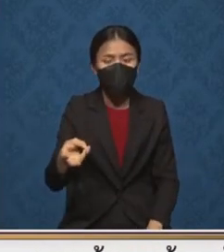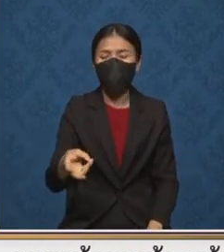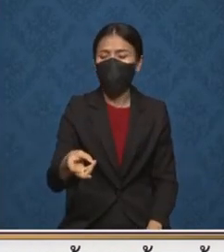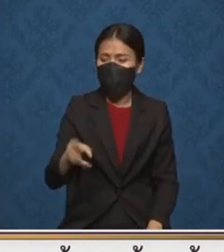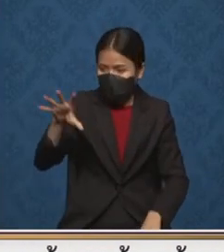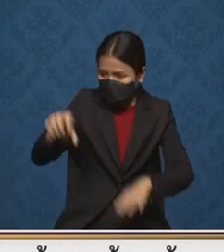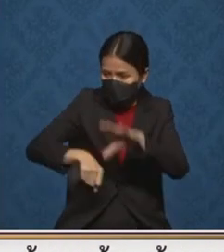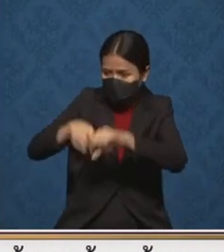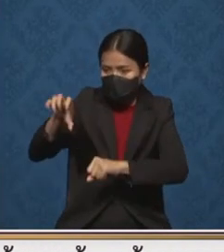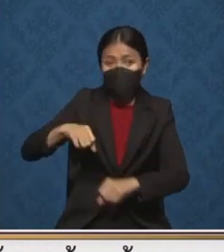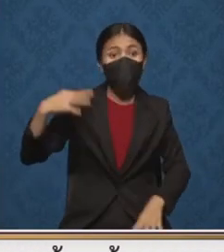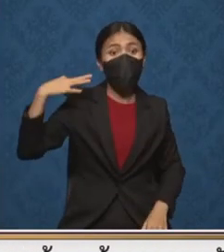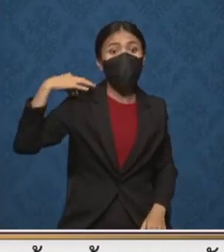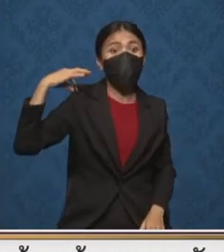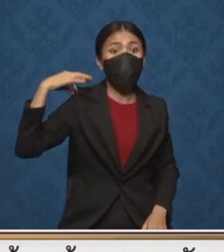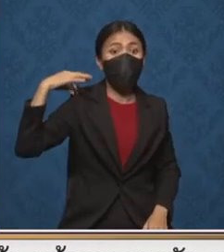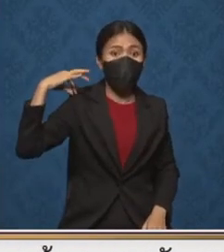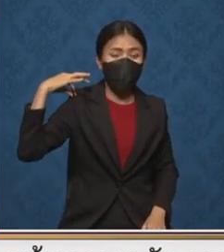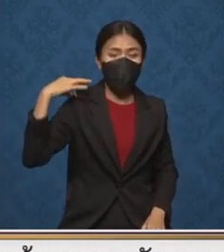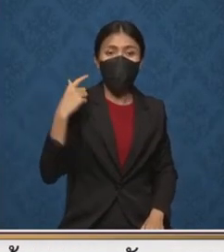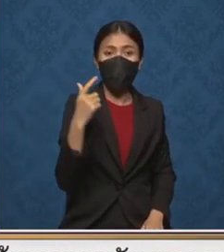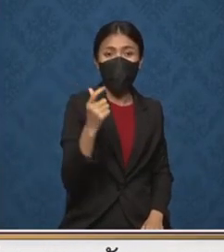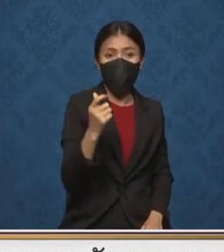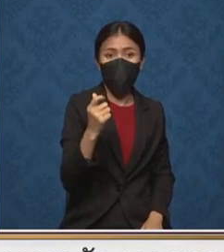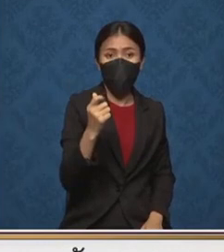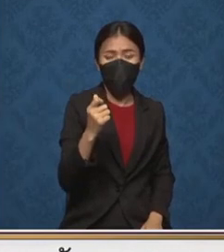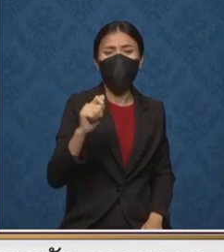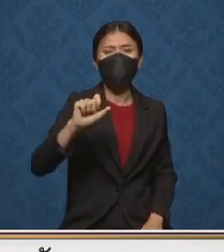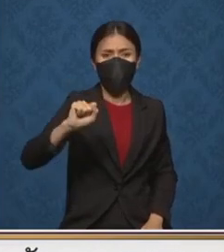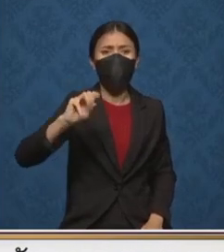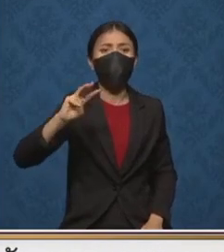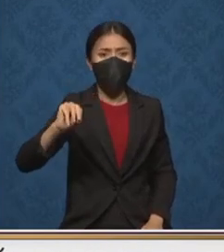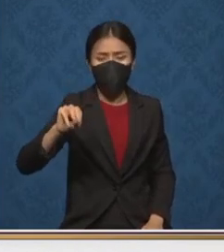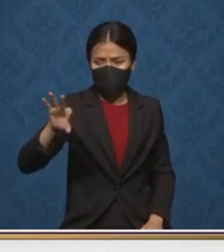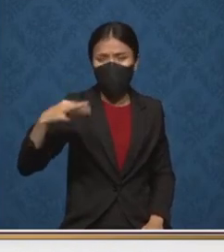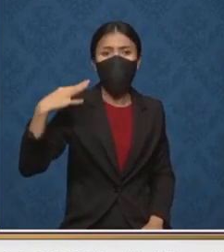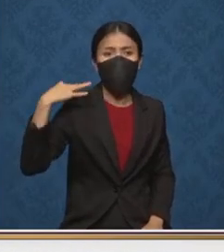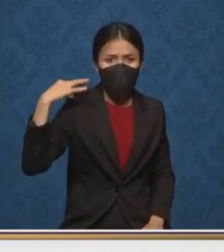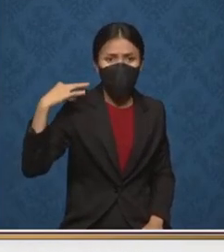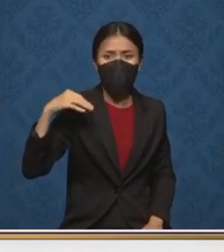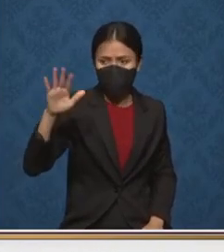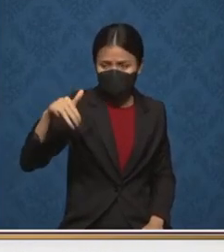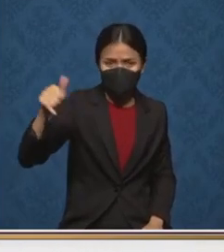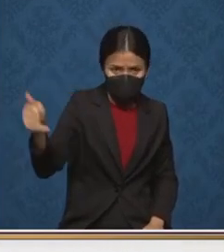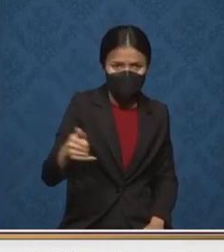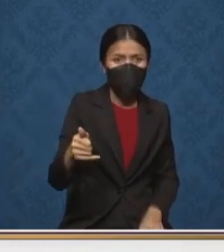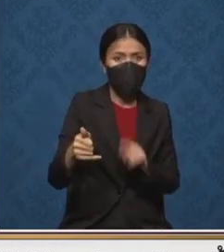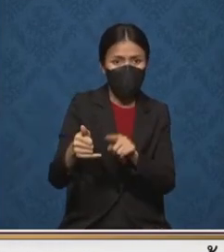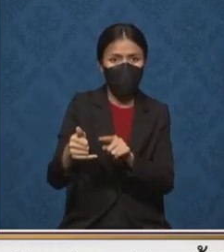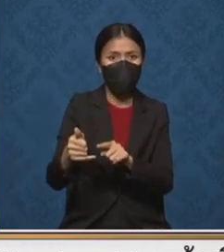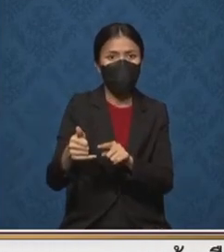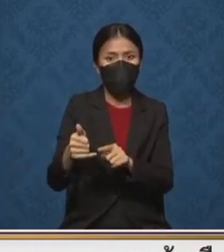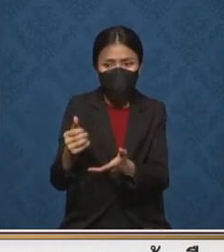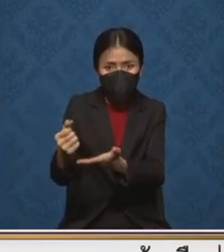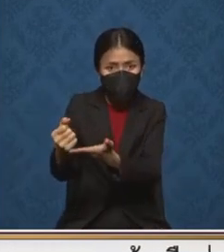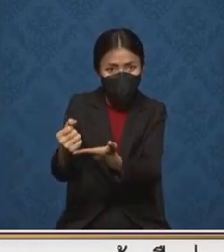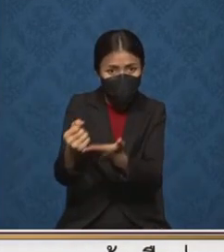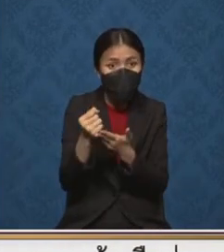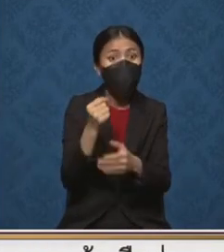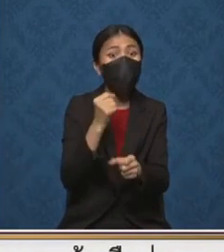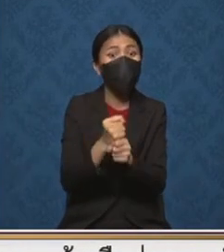กิจอาสาผู้ดูแลเหมือนหมอเหมือนอสมท่านไม่มีค่าใช้จ่ายตอบแทนเขาเลยหรือ